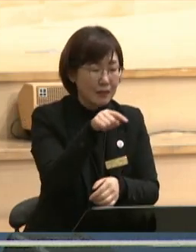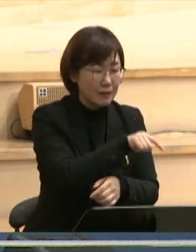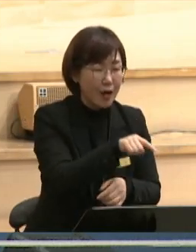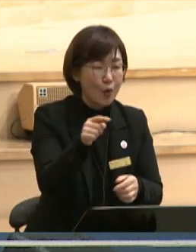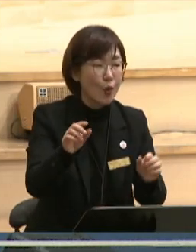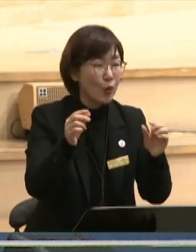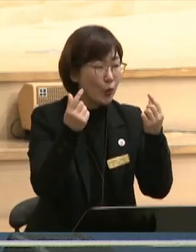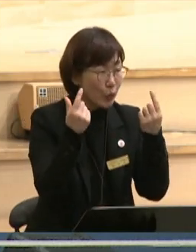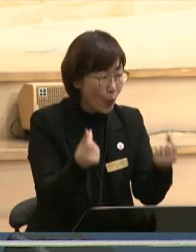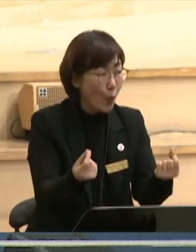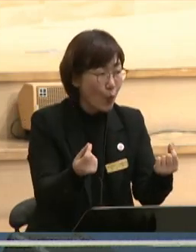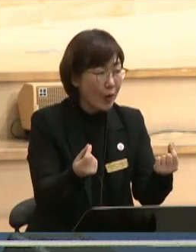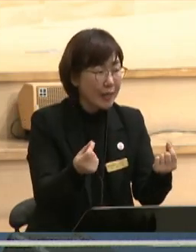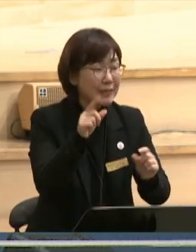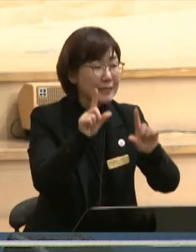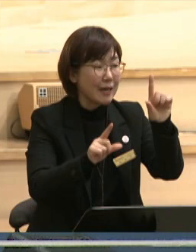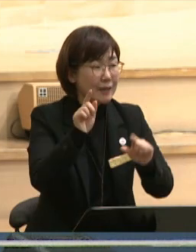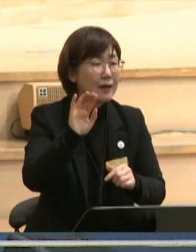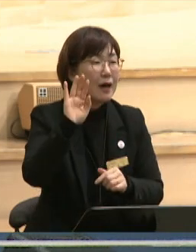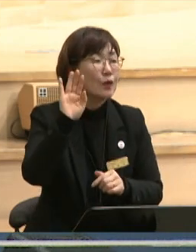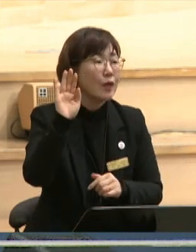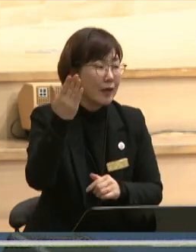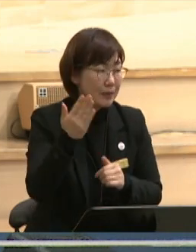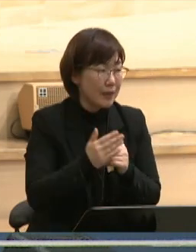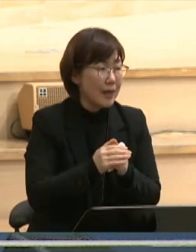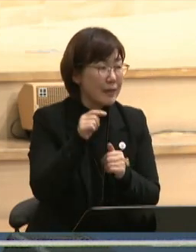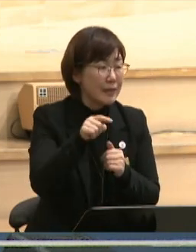아세요 삼위일체 상태입니다